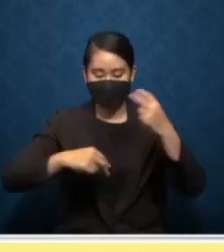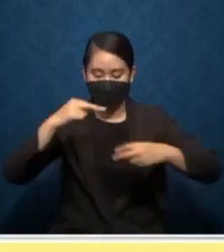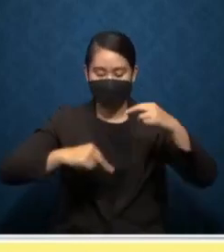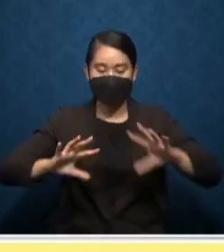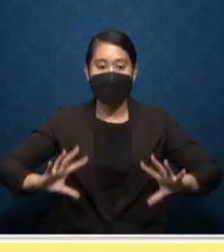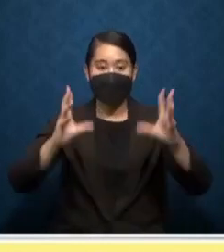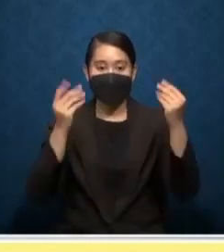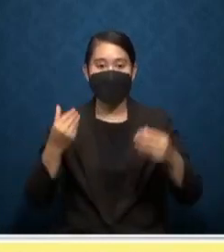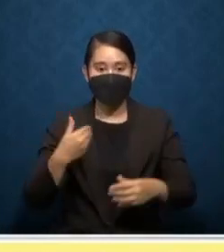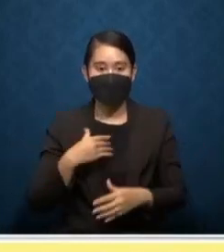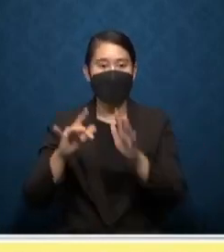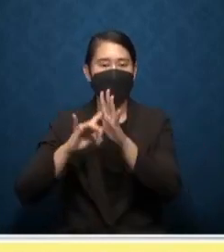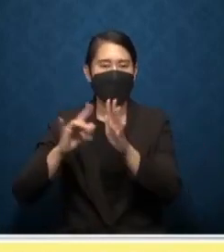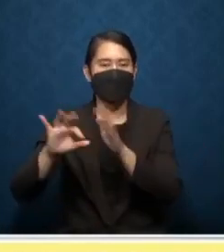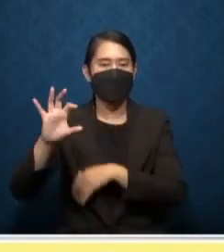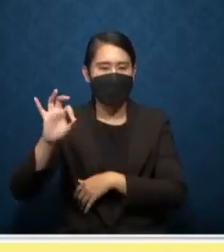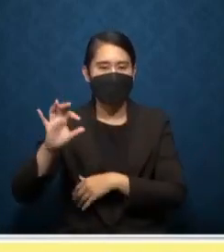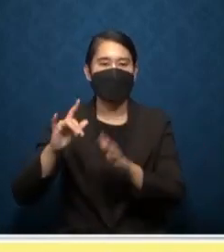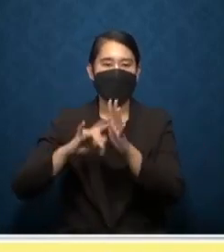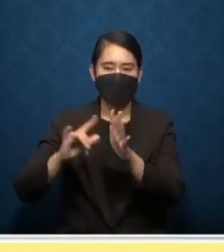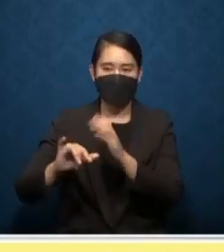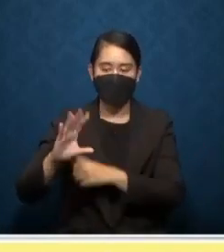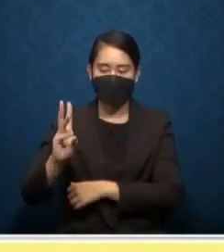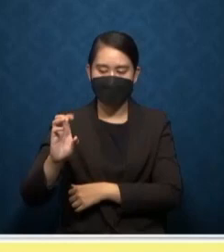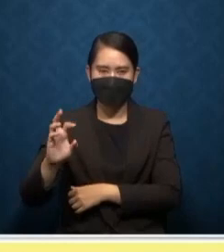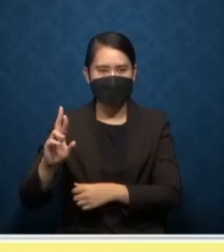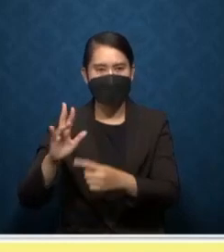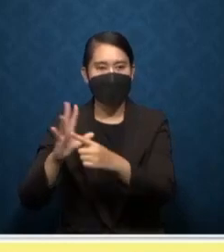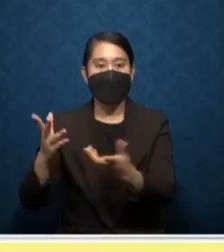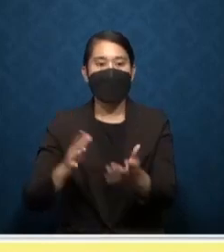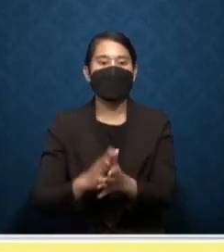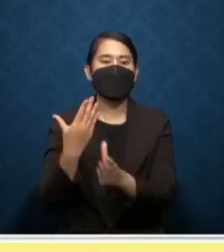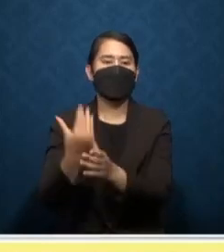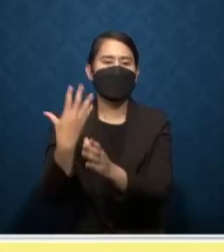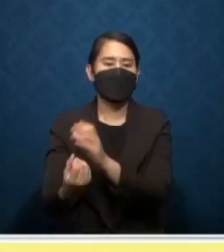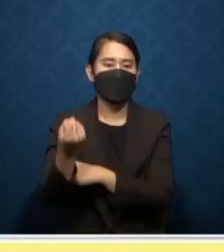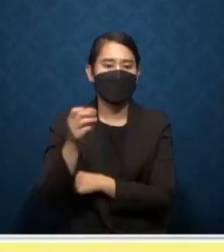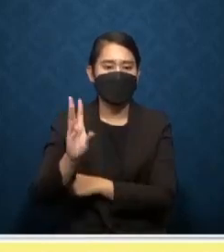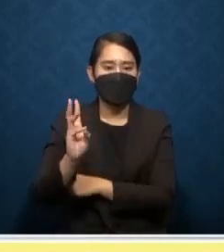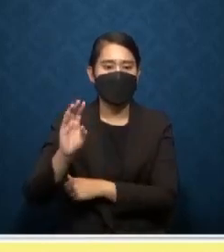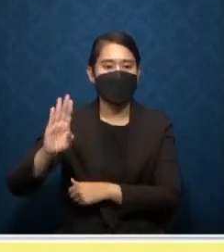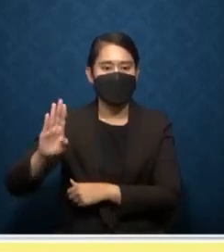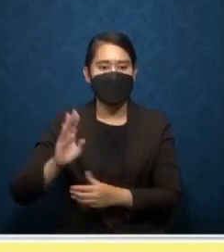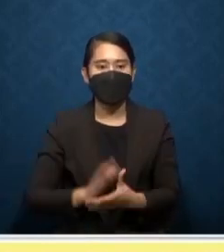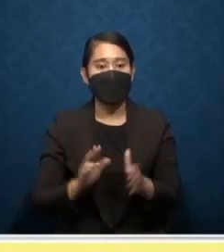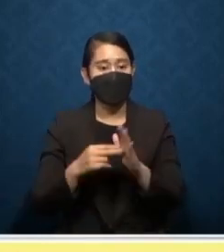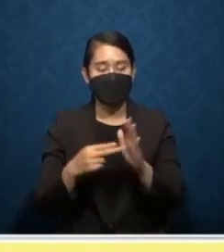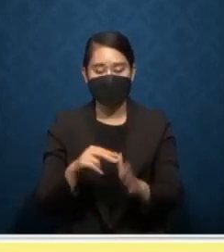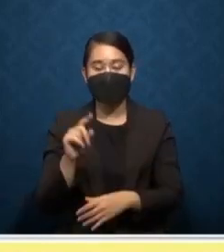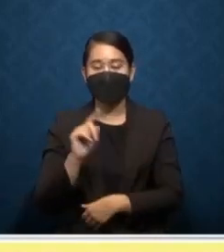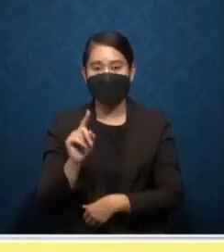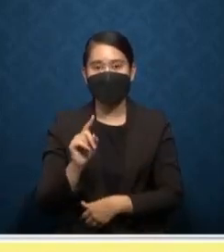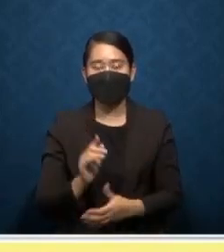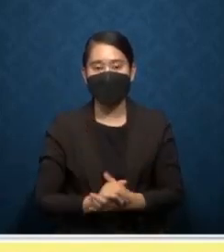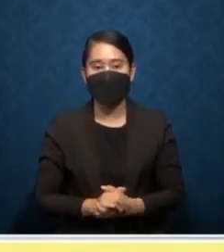พาวิพิราเวีหรืออาวิกันเหลือแค 16 บาทมันก็เป็นเรื่องที่